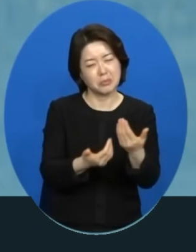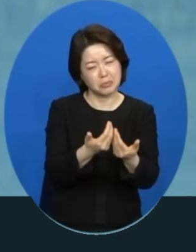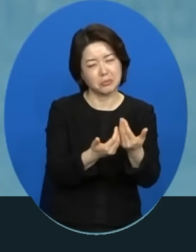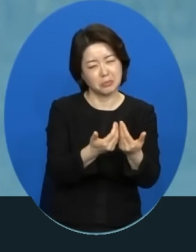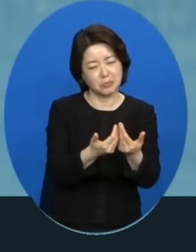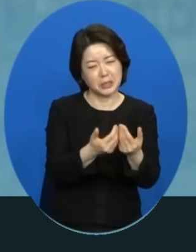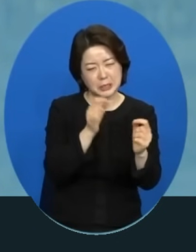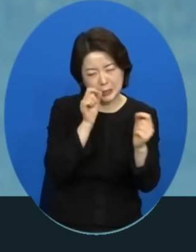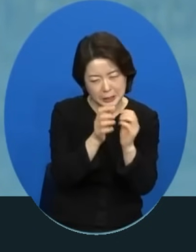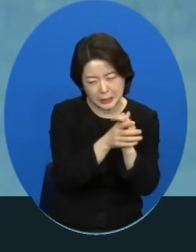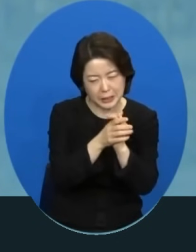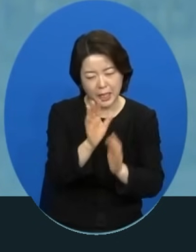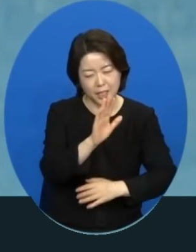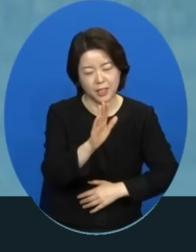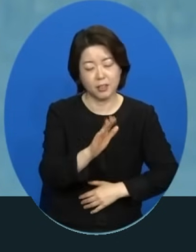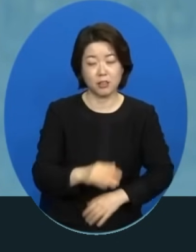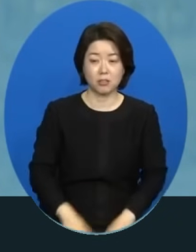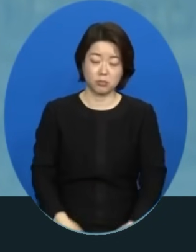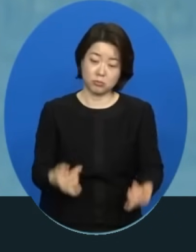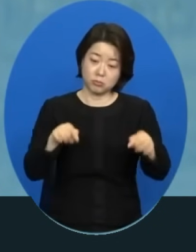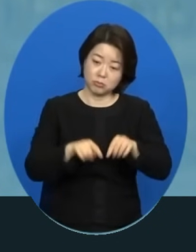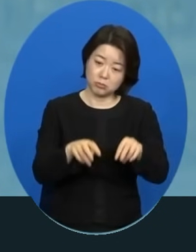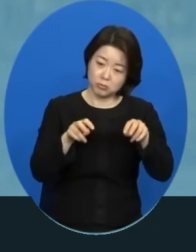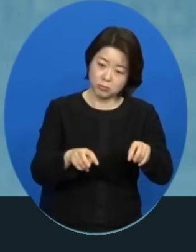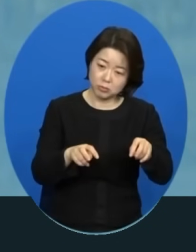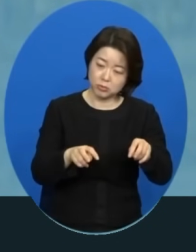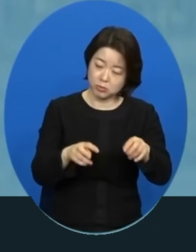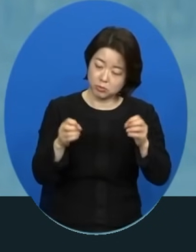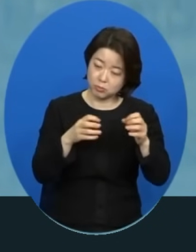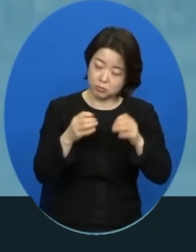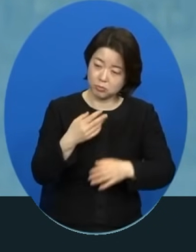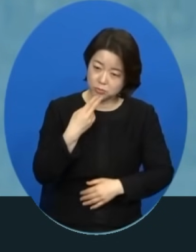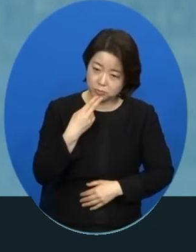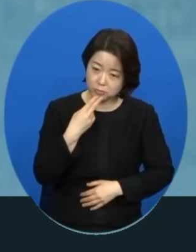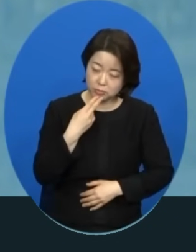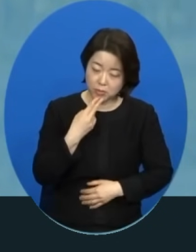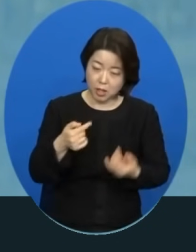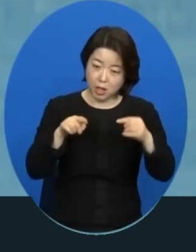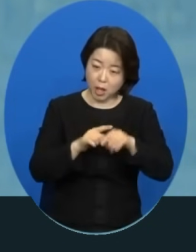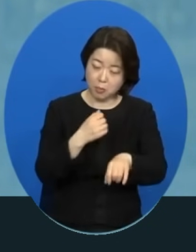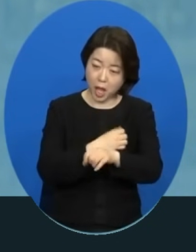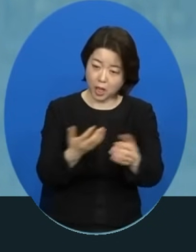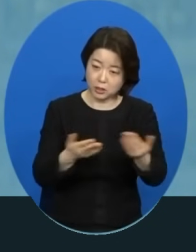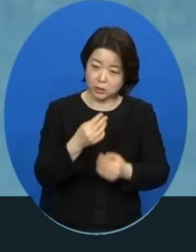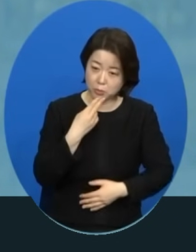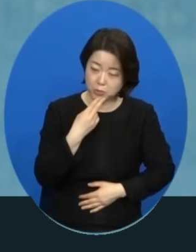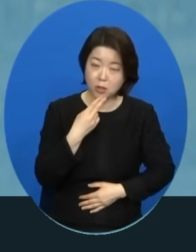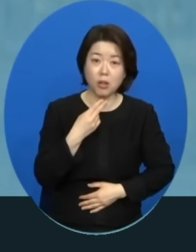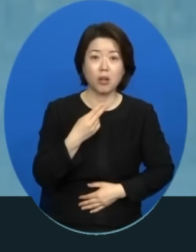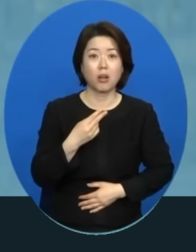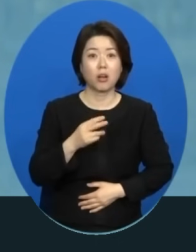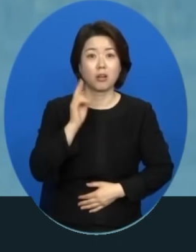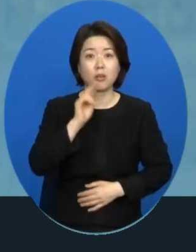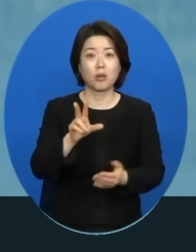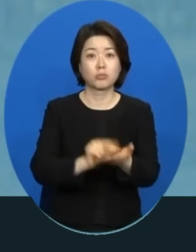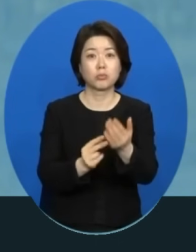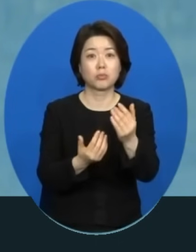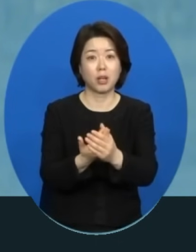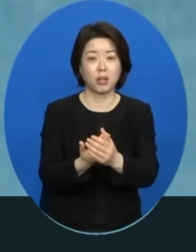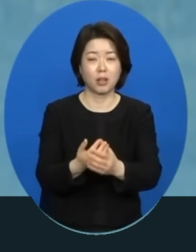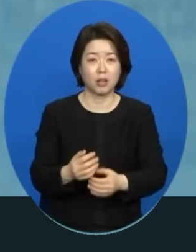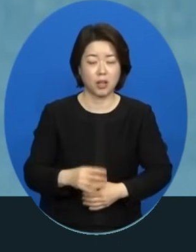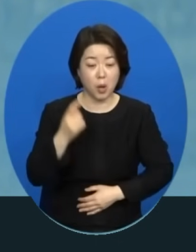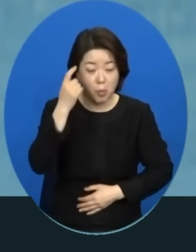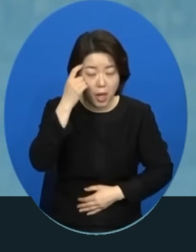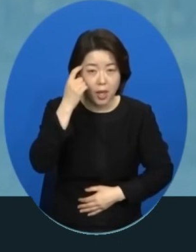같이 있으면 할 말이 없고 같이 있으면 할 게 없다면 뭔가 심각한 문제가 발생한 거예요. 왜